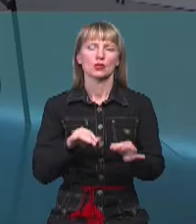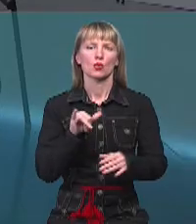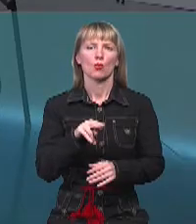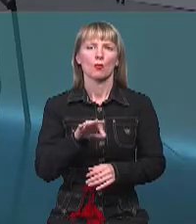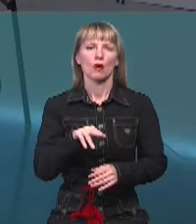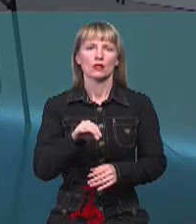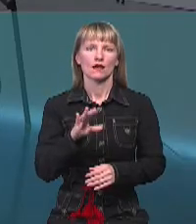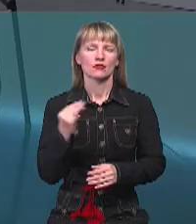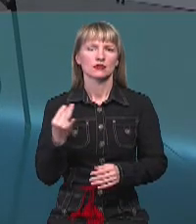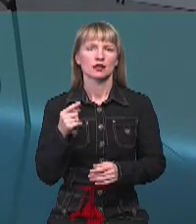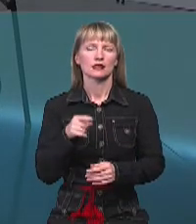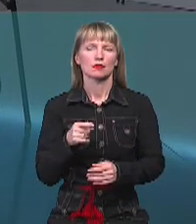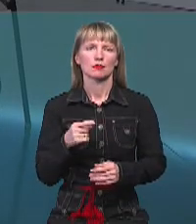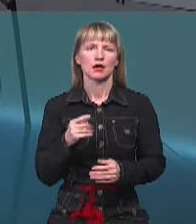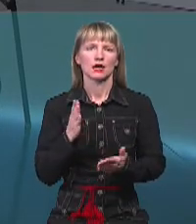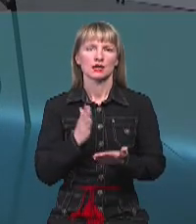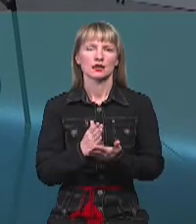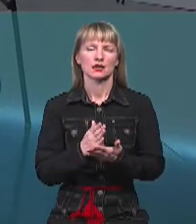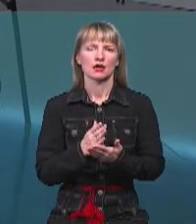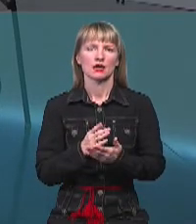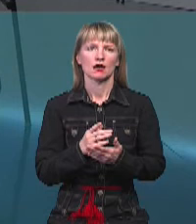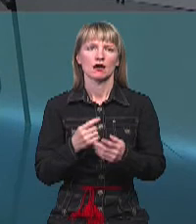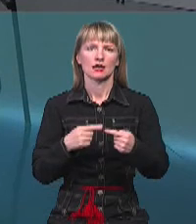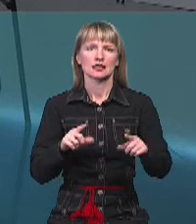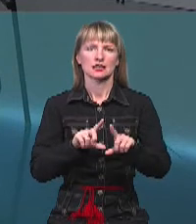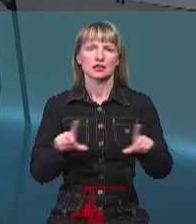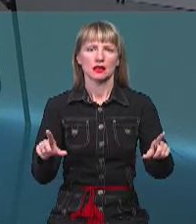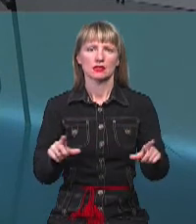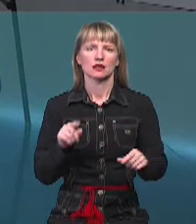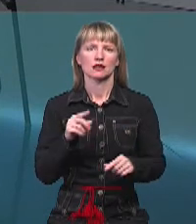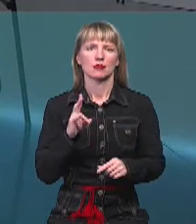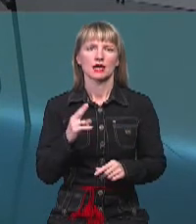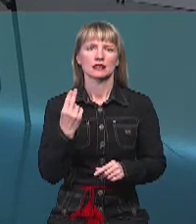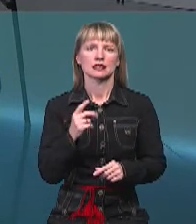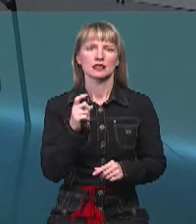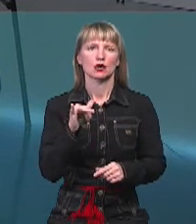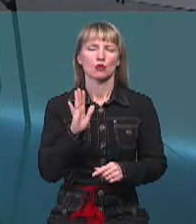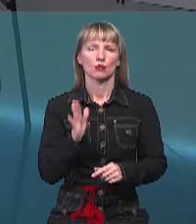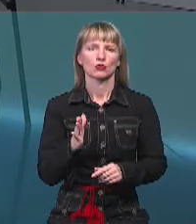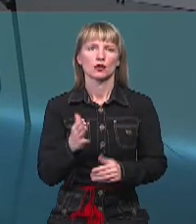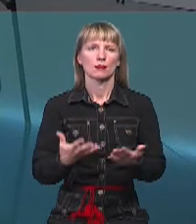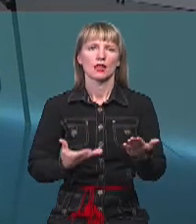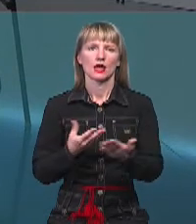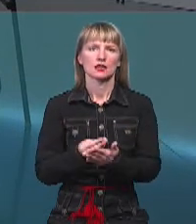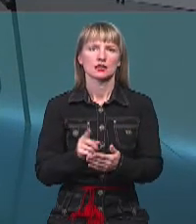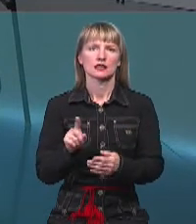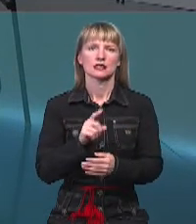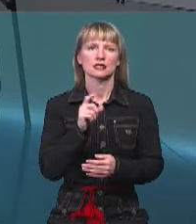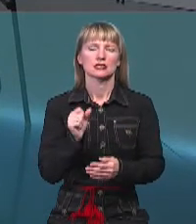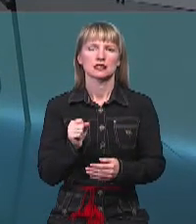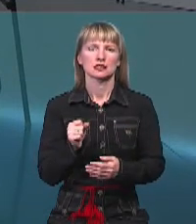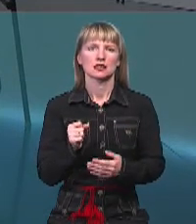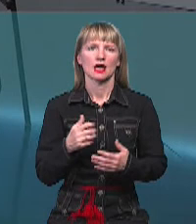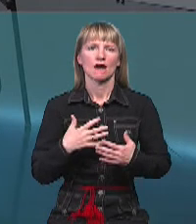вузькі спеціалісти, і стаціонарні заклади, і там, де буде НСЗУ платити за вилікуваний випадок. Ну, тобто, то вже